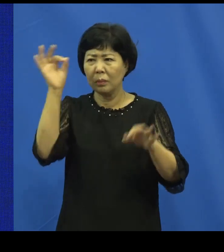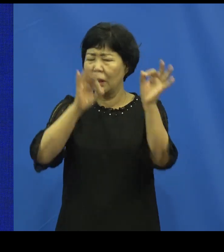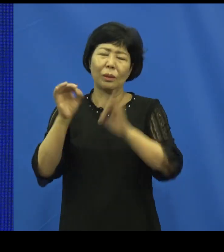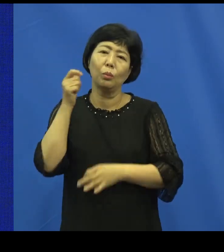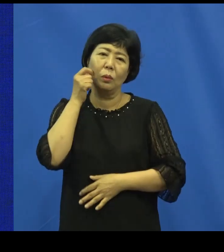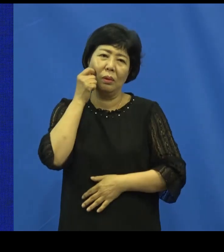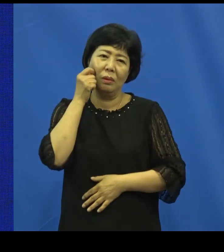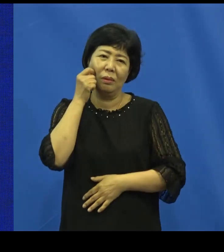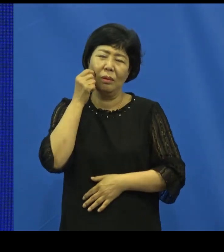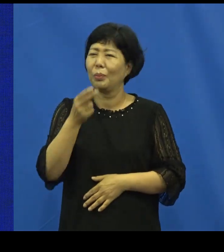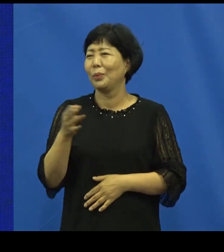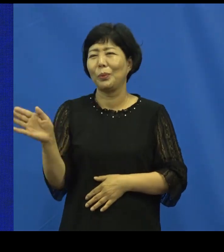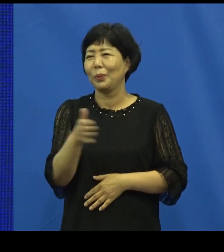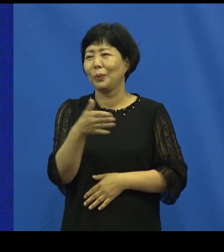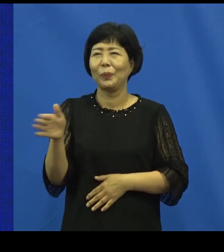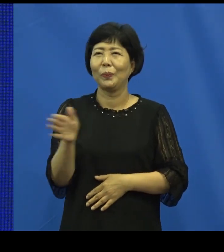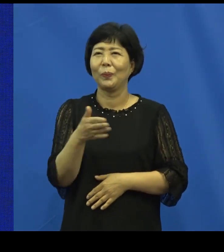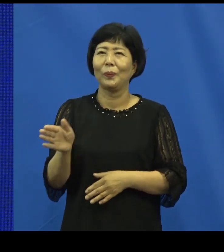야훼 하나님,